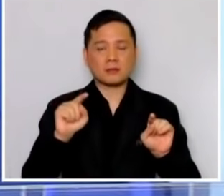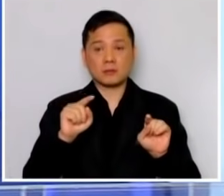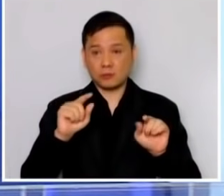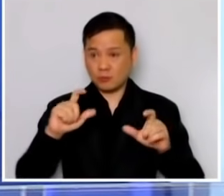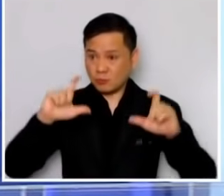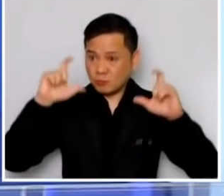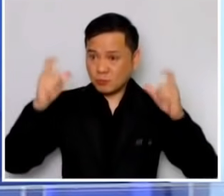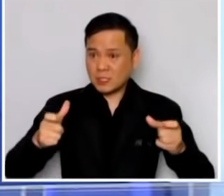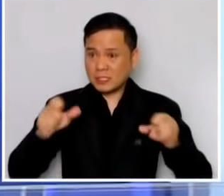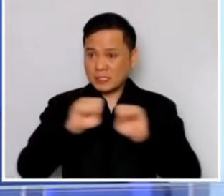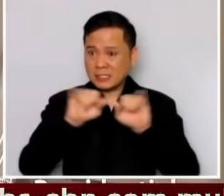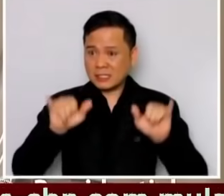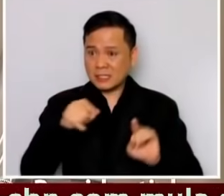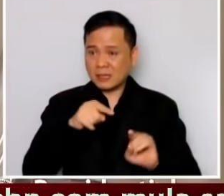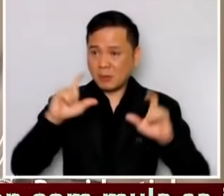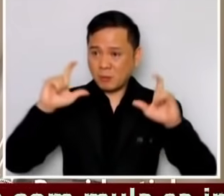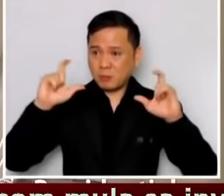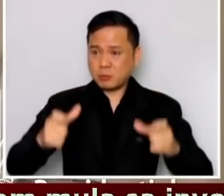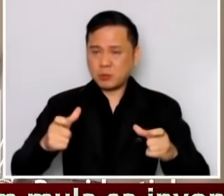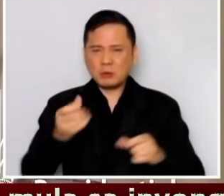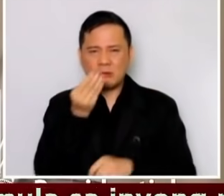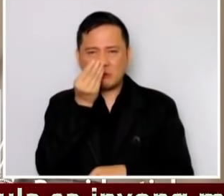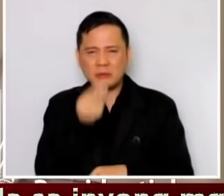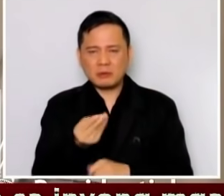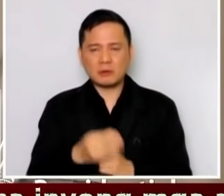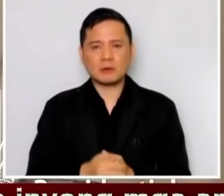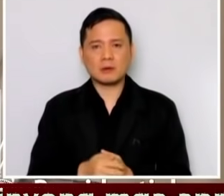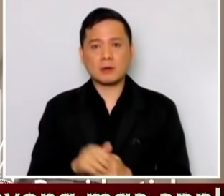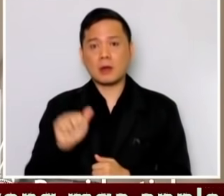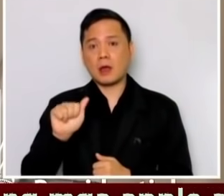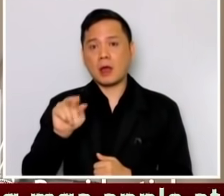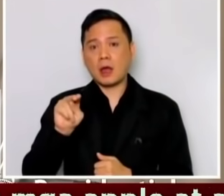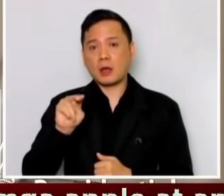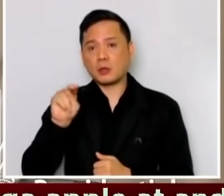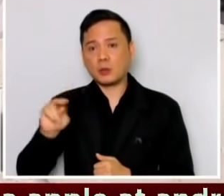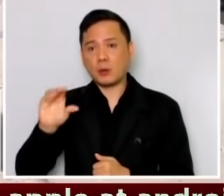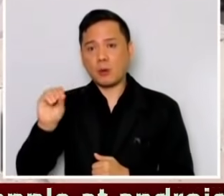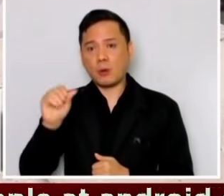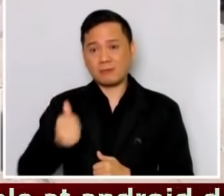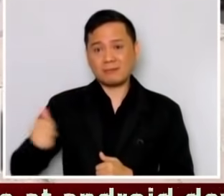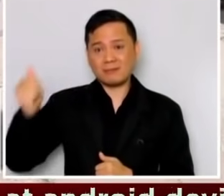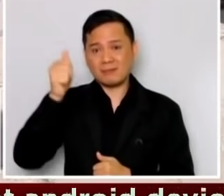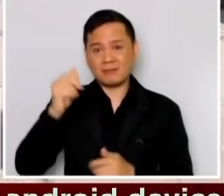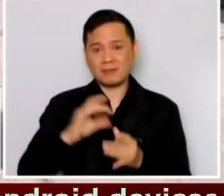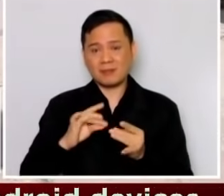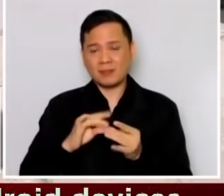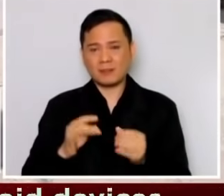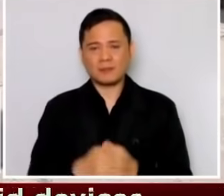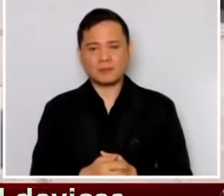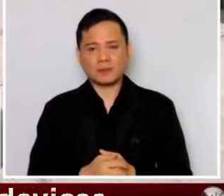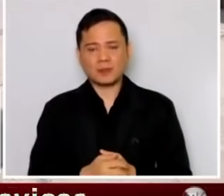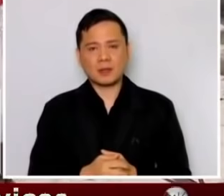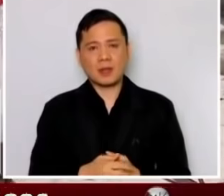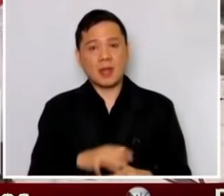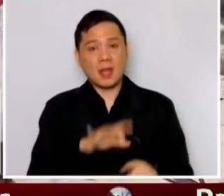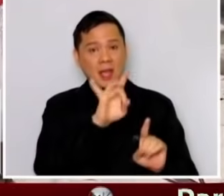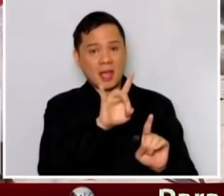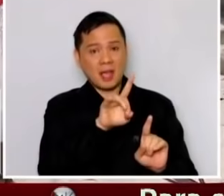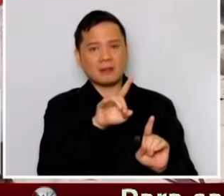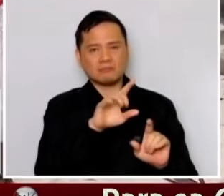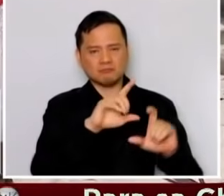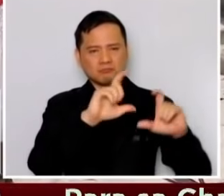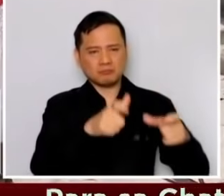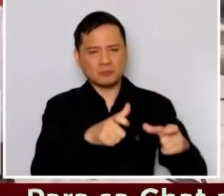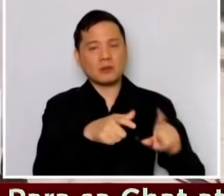lockdown. Ayon kay DILG Secretary Eduardo Anio, 8 lang sa bilang na ito ang nasa NCR kung saan